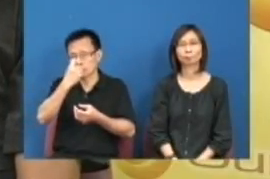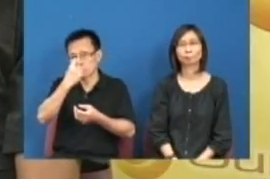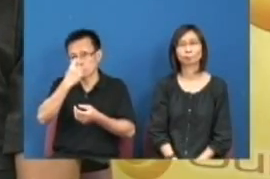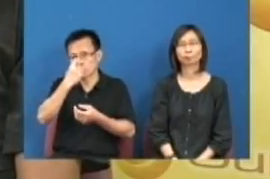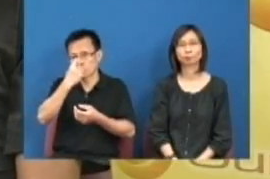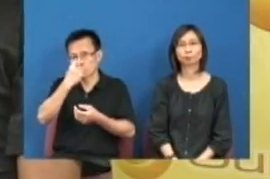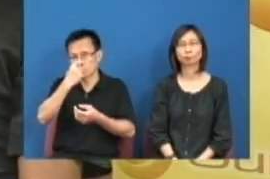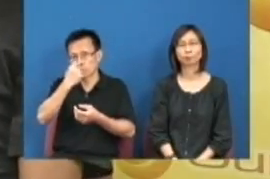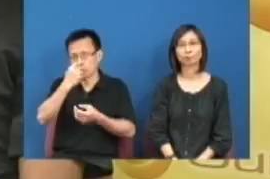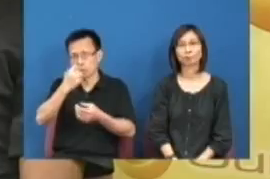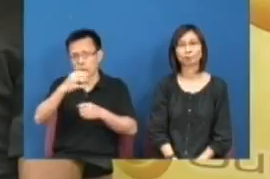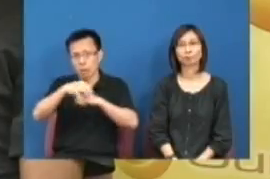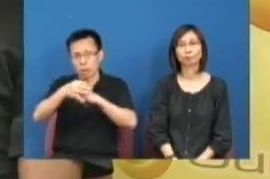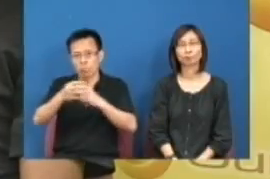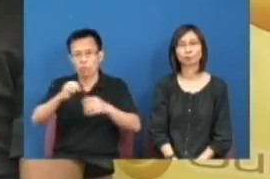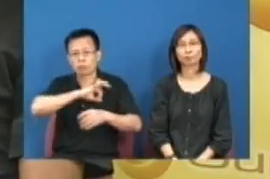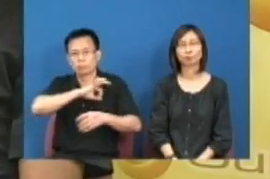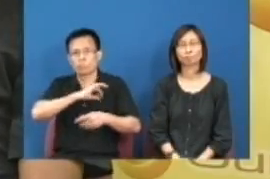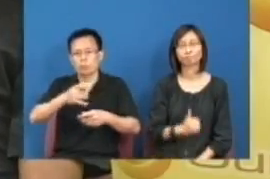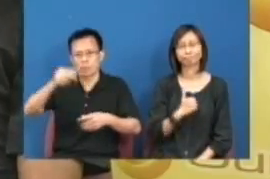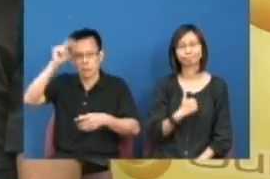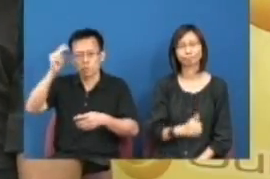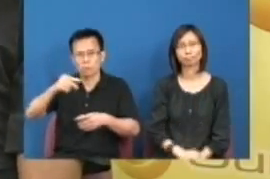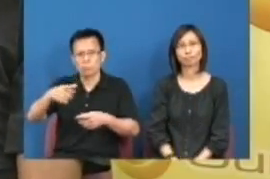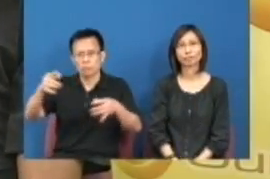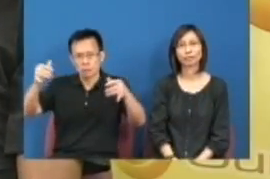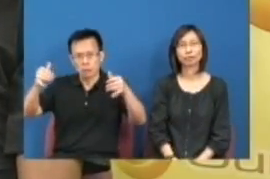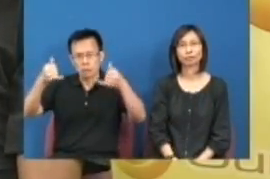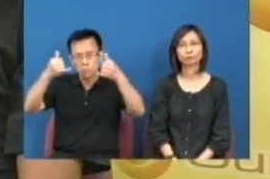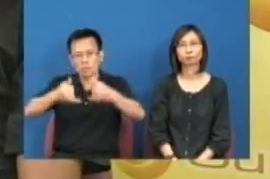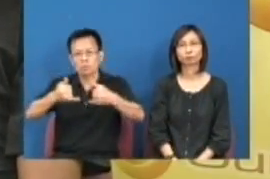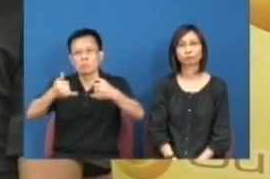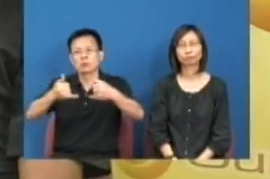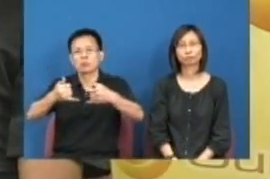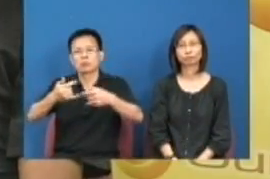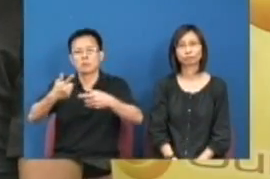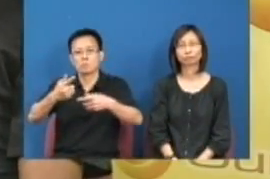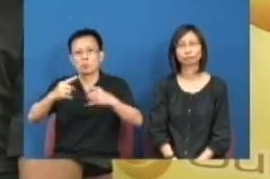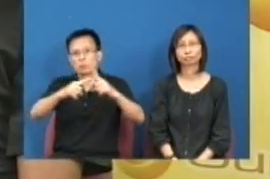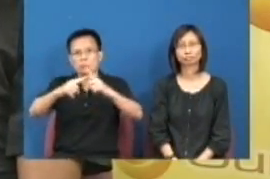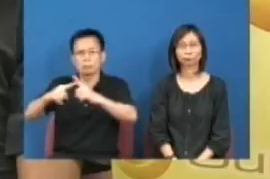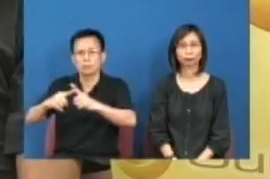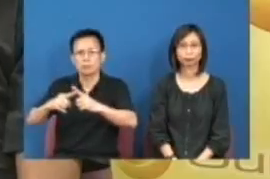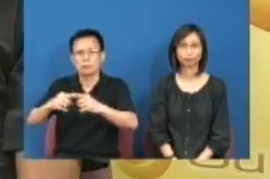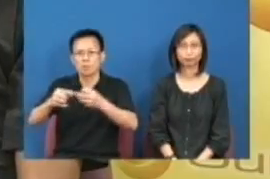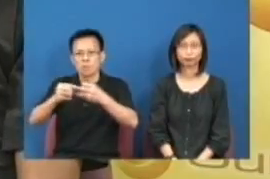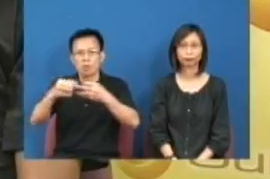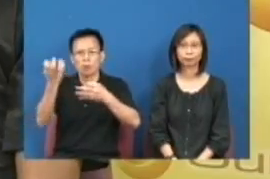個國會競選裏邊，成日要見啲市民噶嘛。咁黃光亞就唔使噶嘛，係咪？咁所以